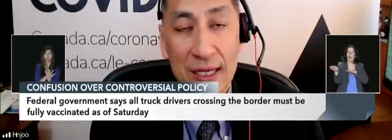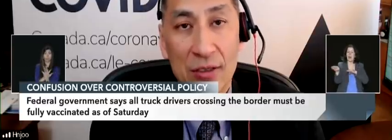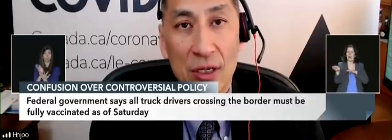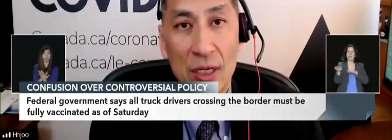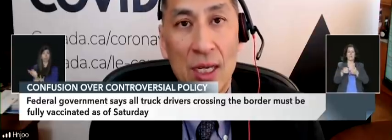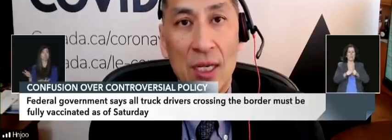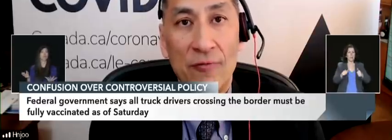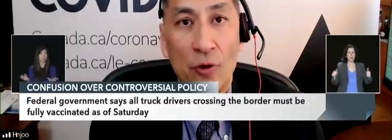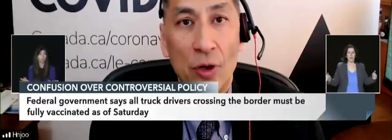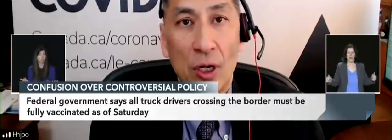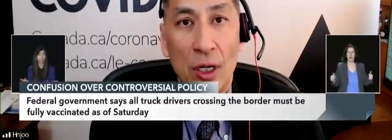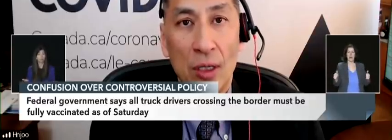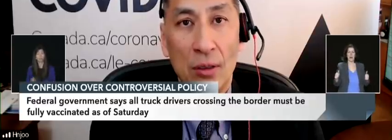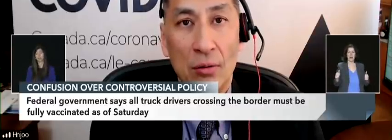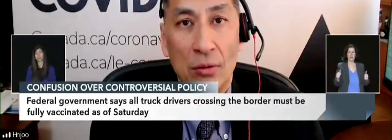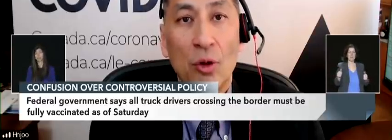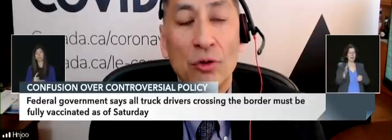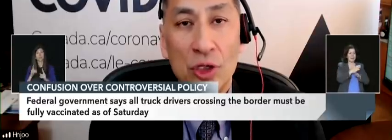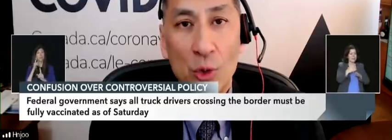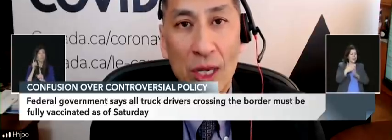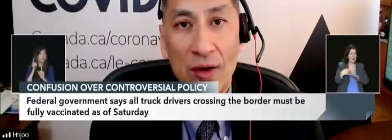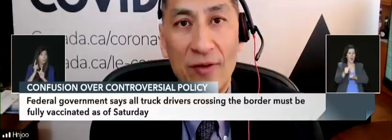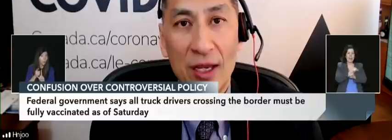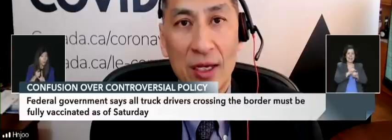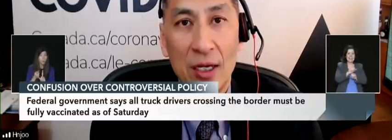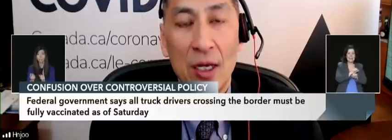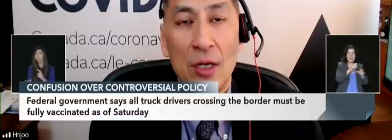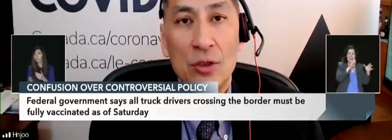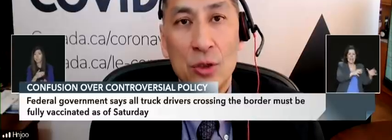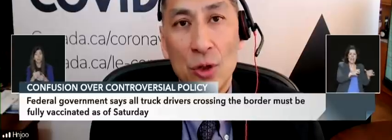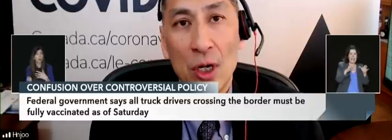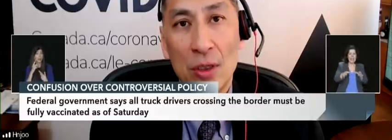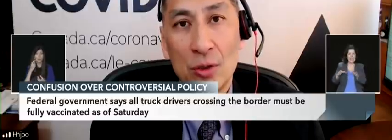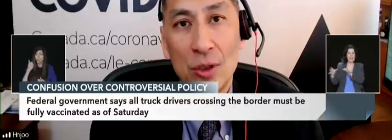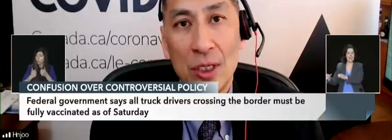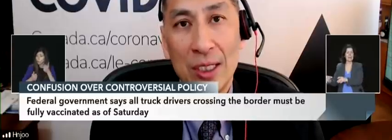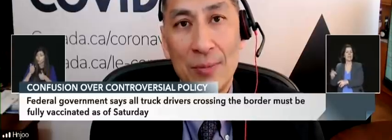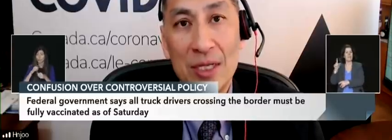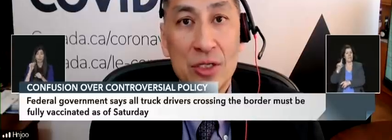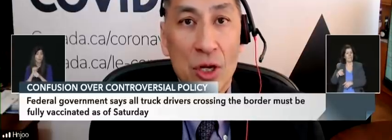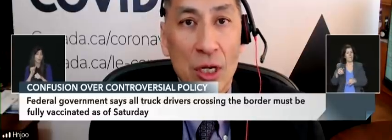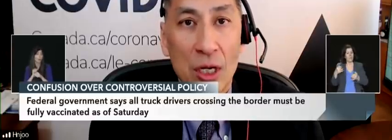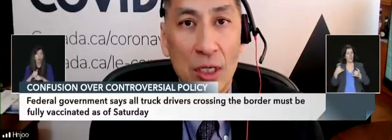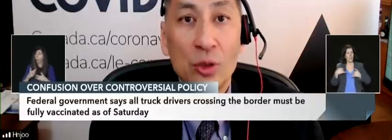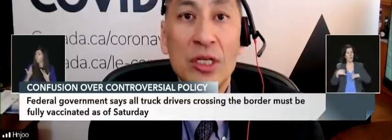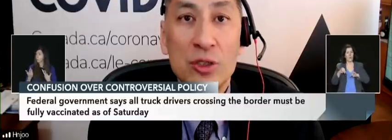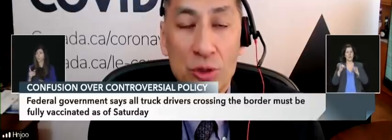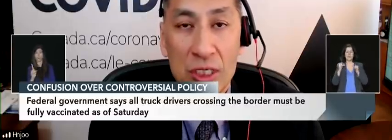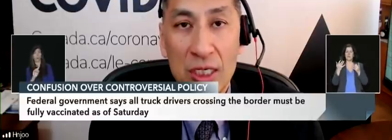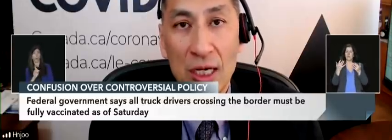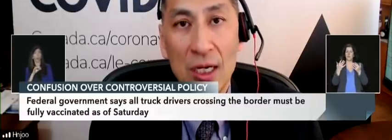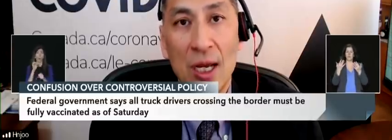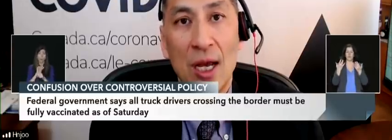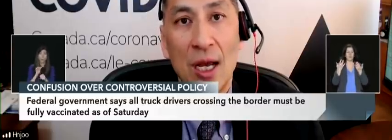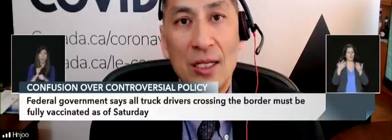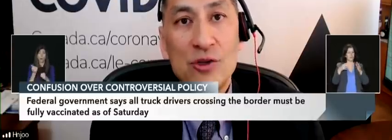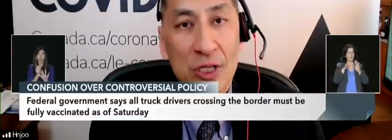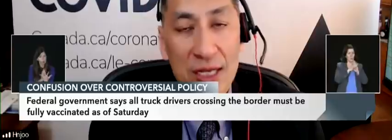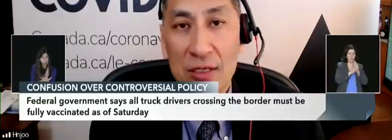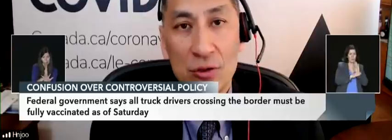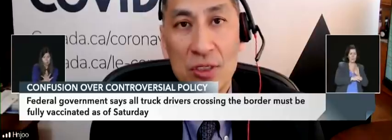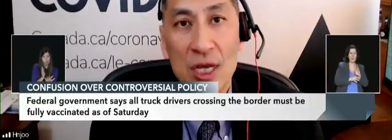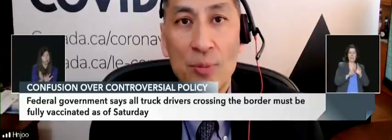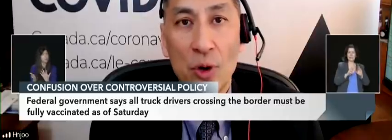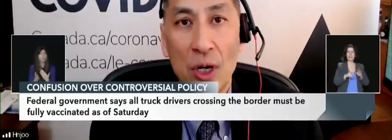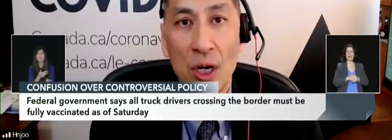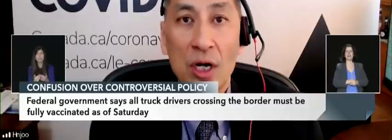quel secteur il faut continuer avec toutes les mesures, tous les outils, l